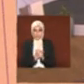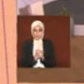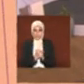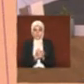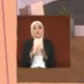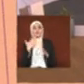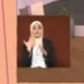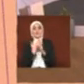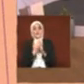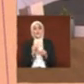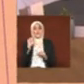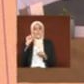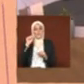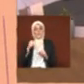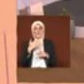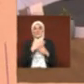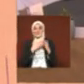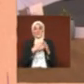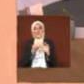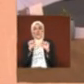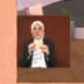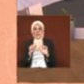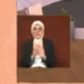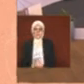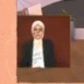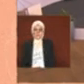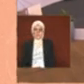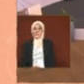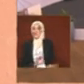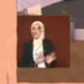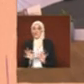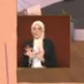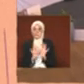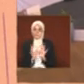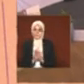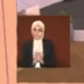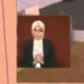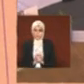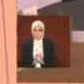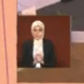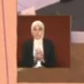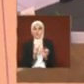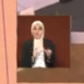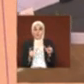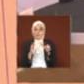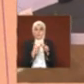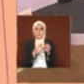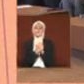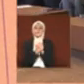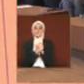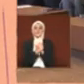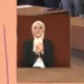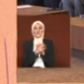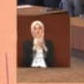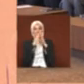زواج القاصرات بيبداوا ينزلوا لهم برامج توعيه في عربيات بتنزل وفي اللي هو